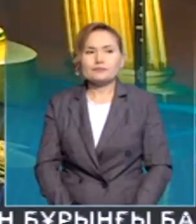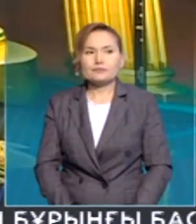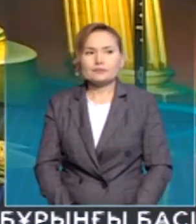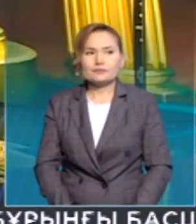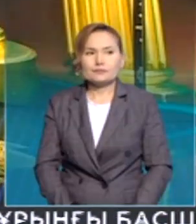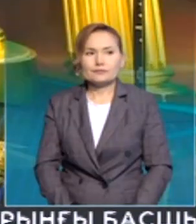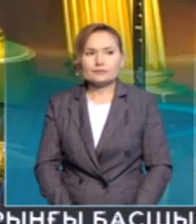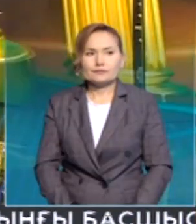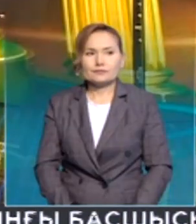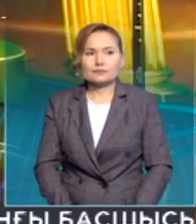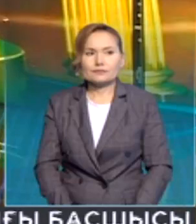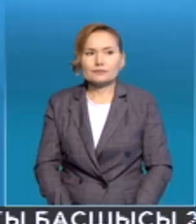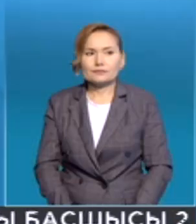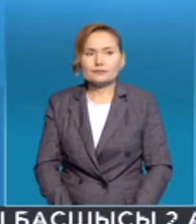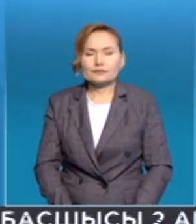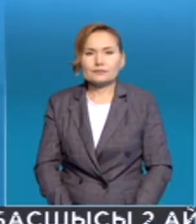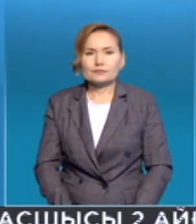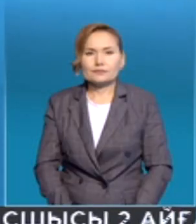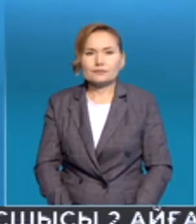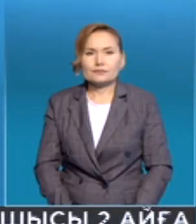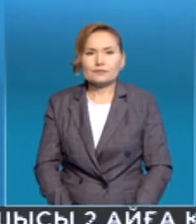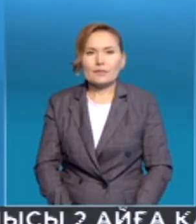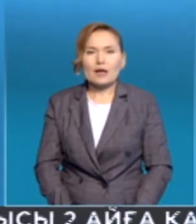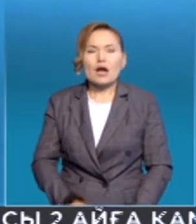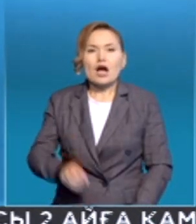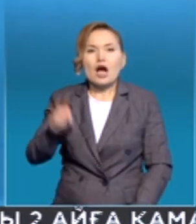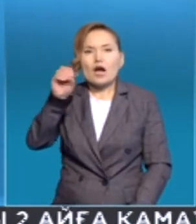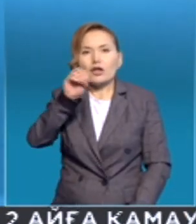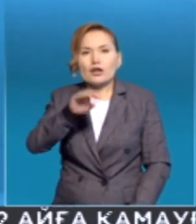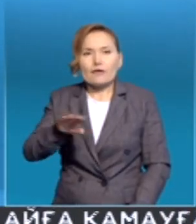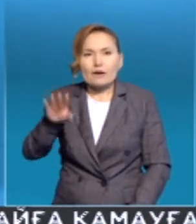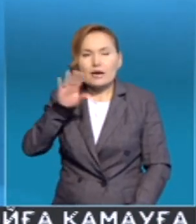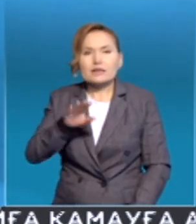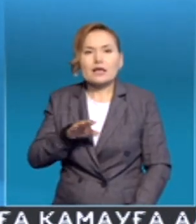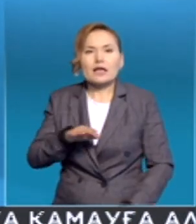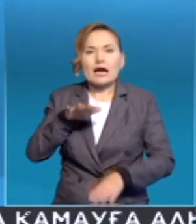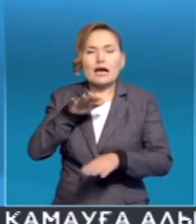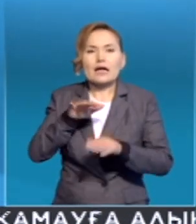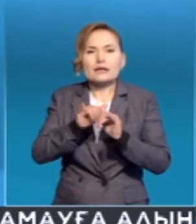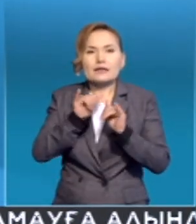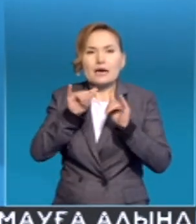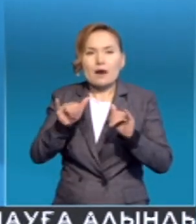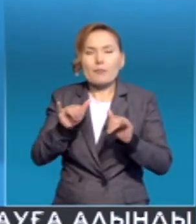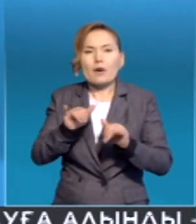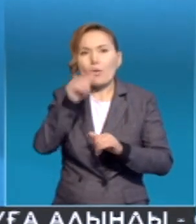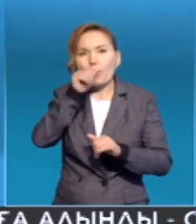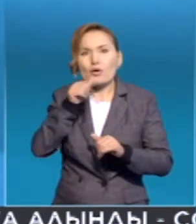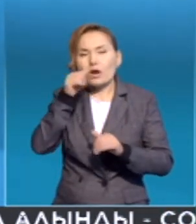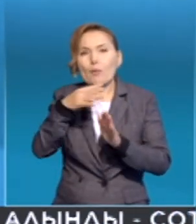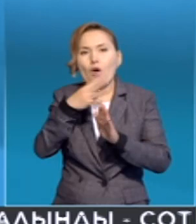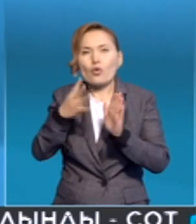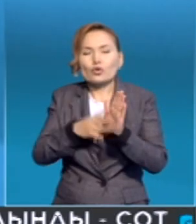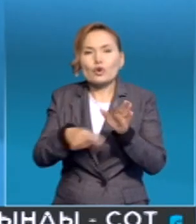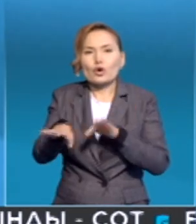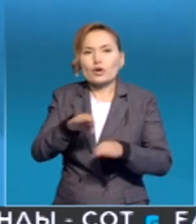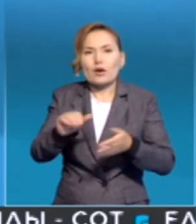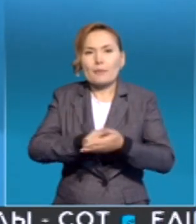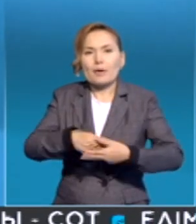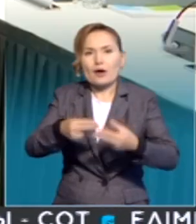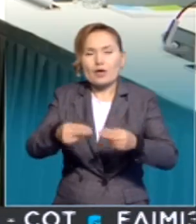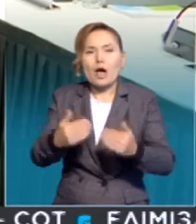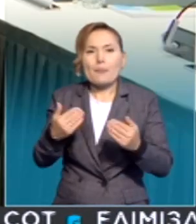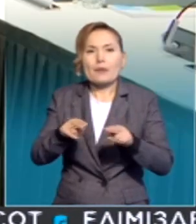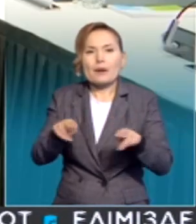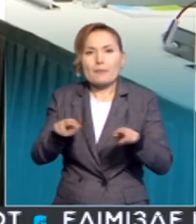Қазақстан ұлттық арнасы. Еуразиялық даму банкі өткен жылы 19 жаңа жоба бойынша келісімге қол қойды. Бүгін